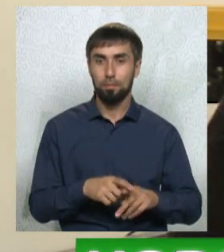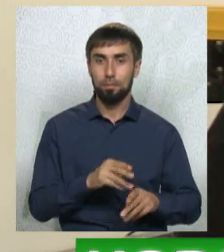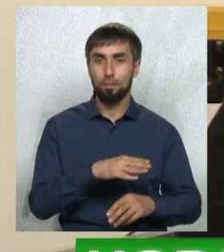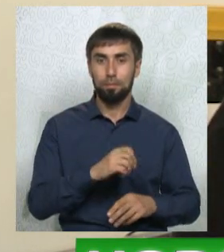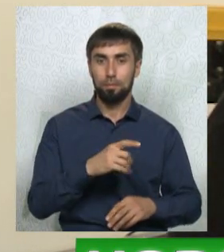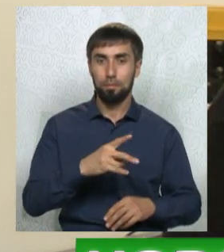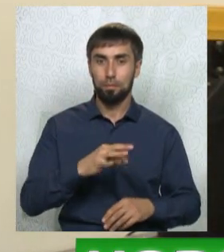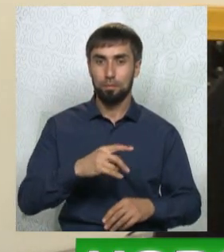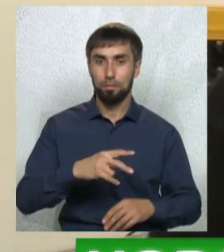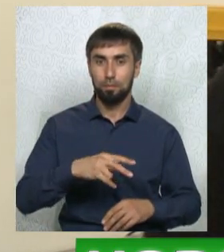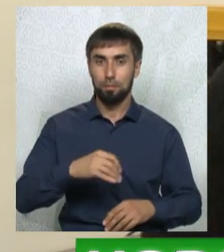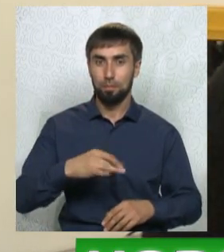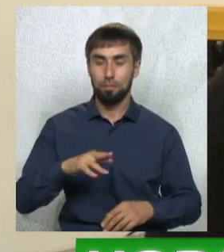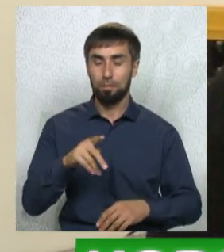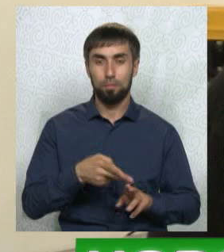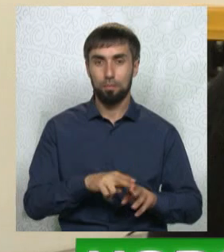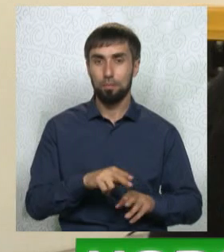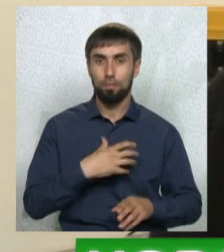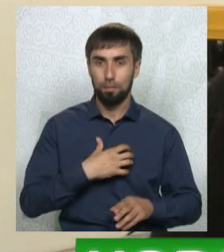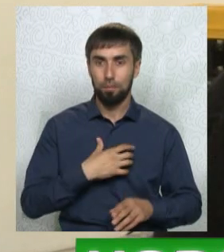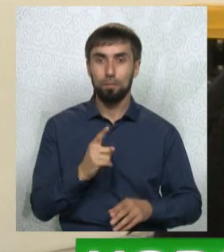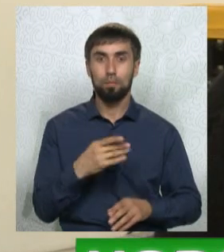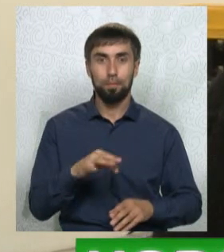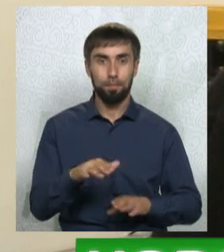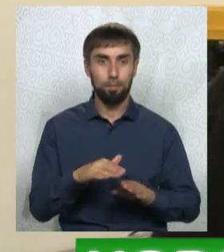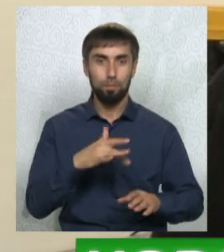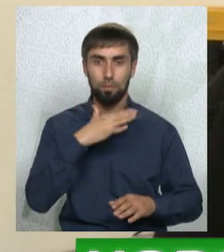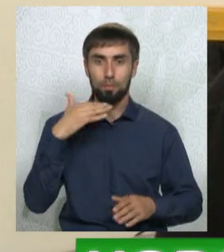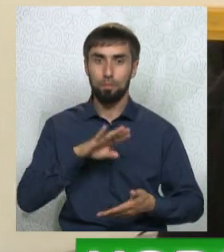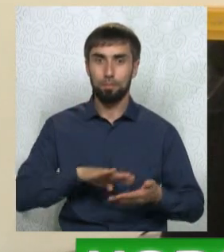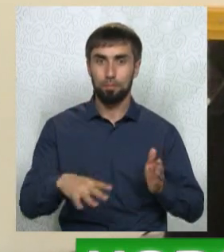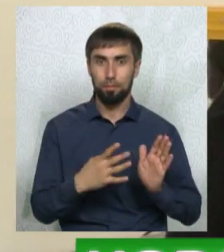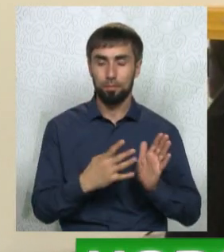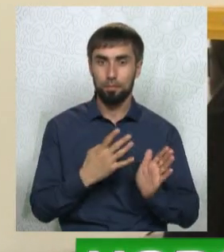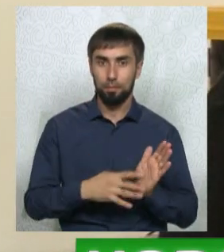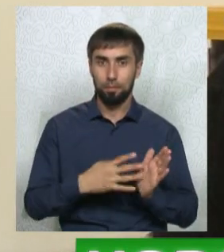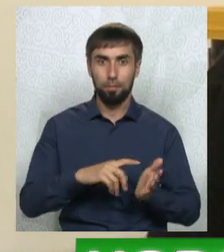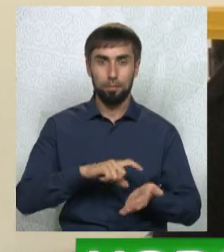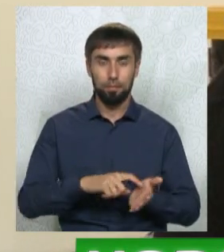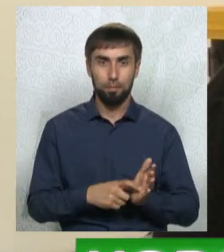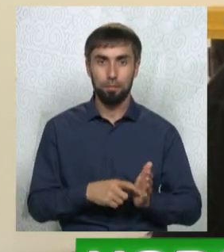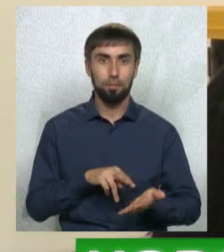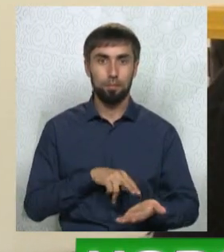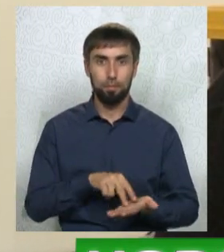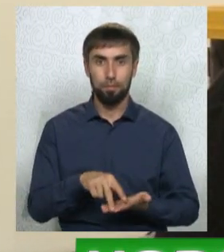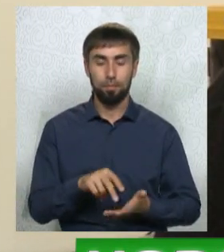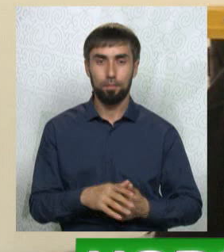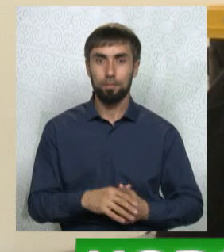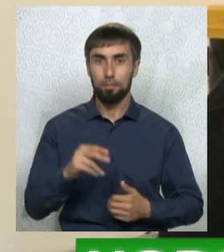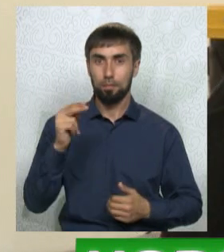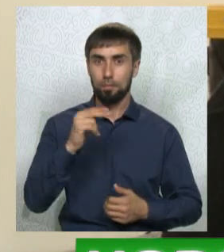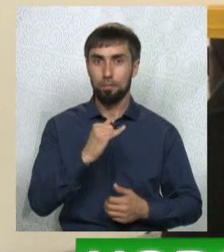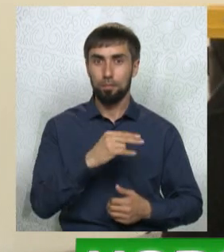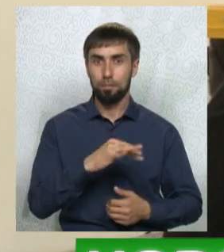очень актуальный урок, потому что дети сейчас, многие после 9 класса, идут